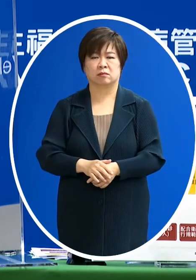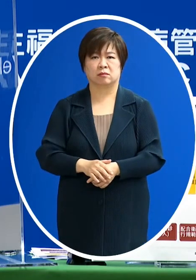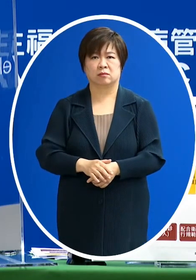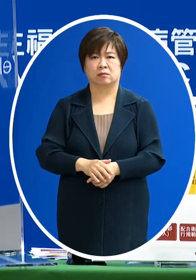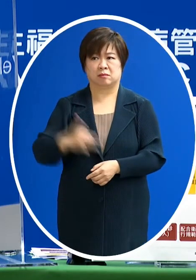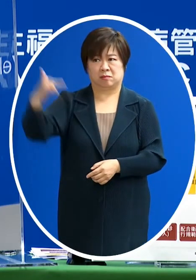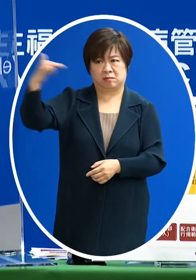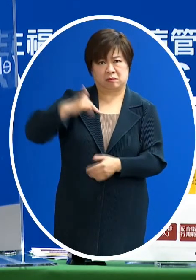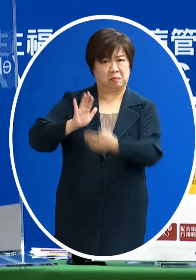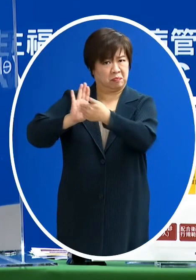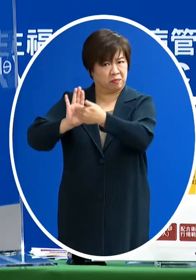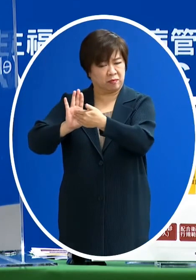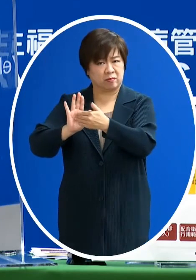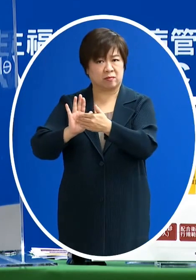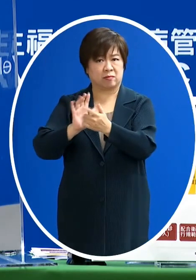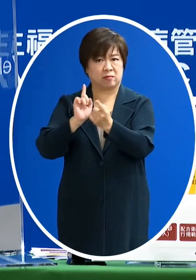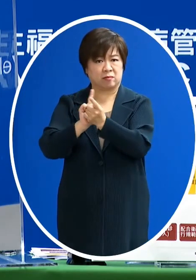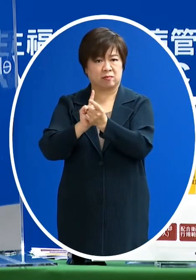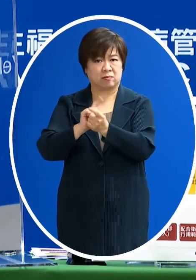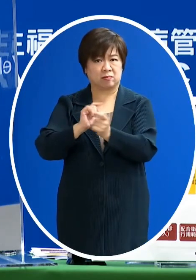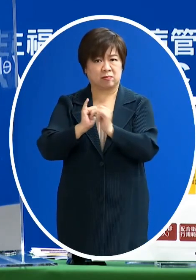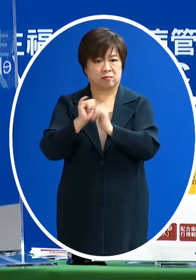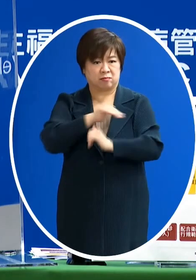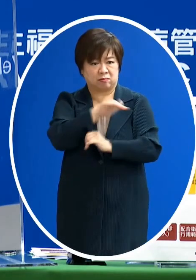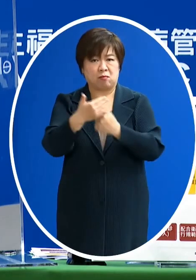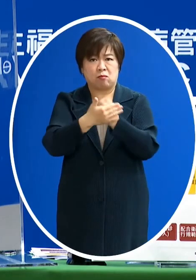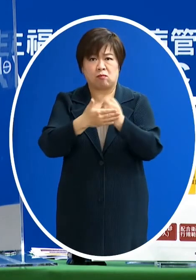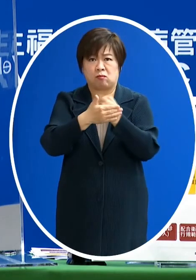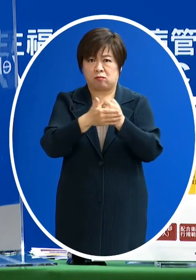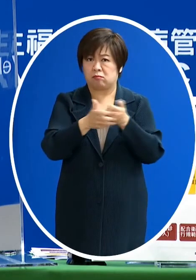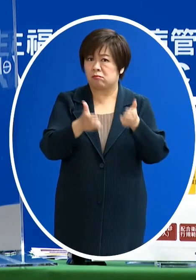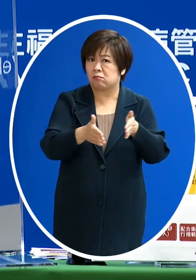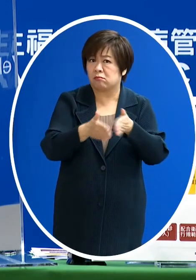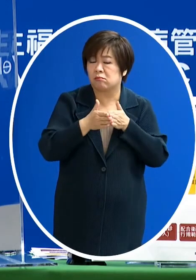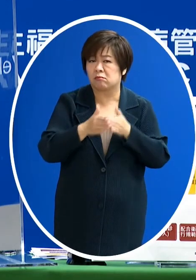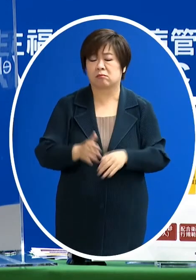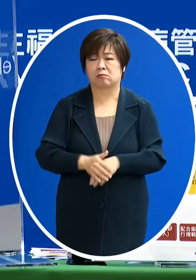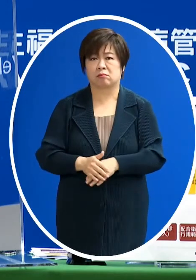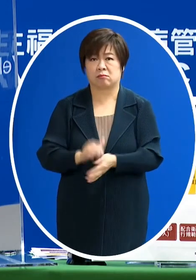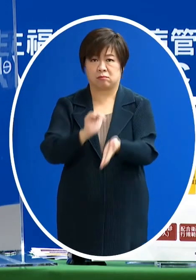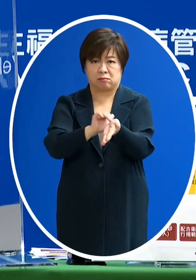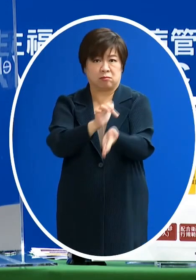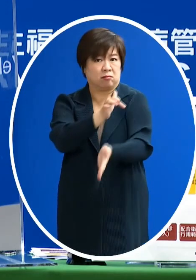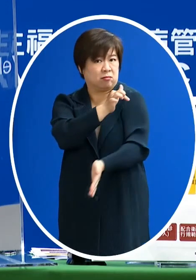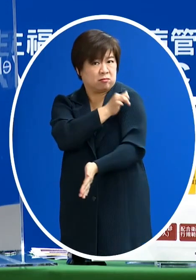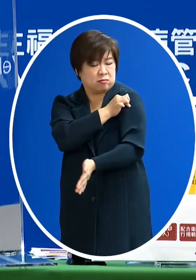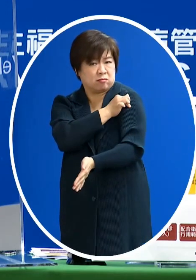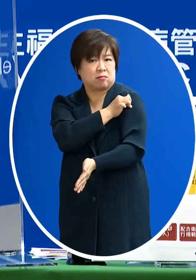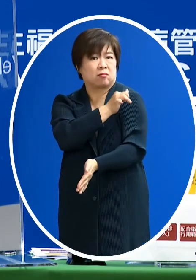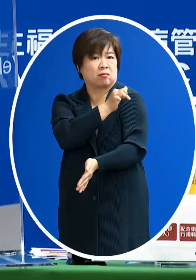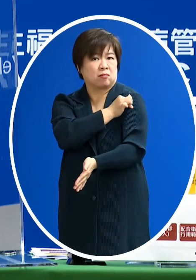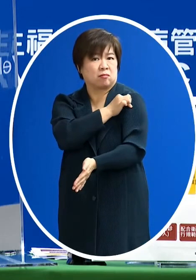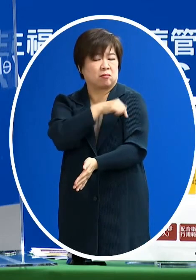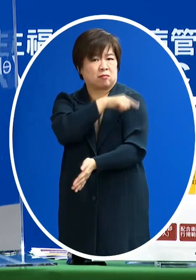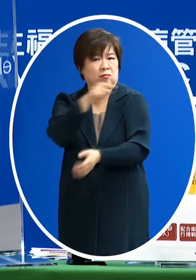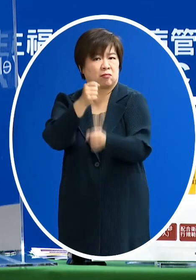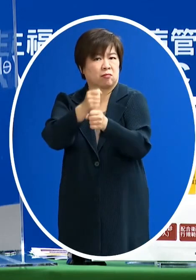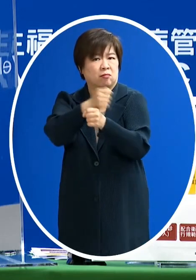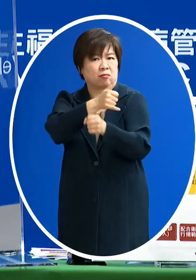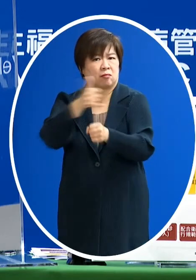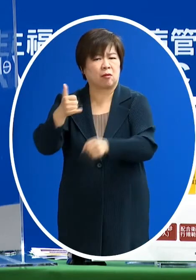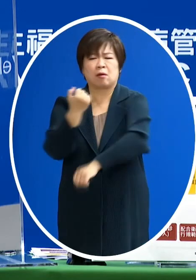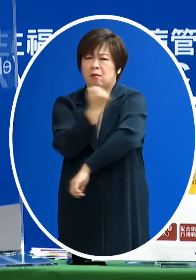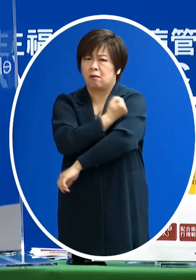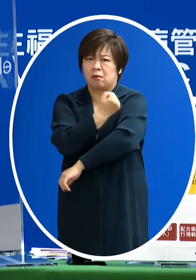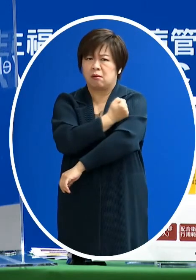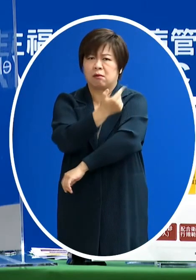的防疫对社区的保全都极具意义。医护人员或是我们这些护理采检人员都非常的